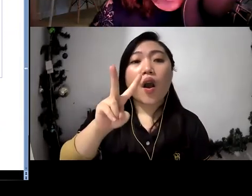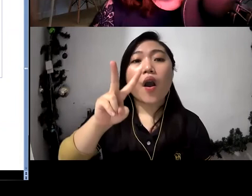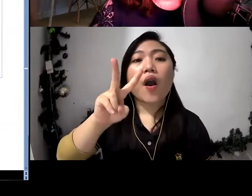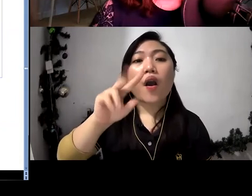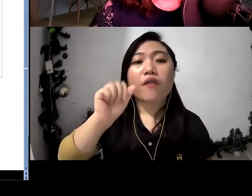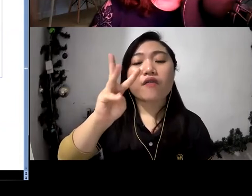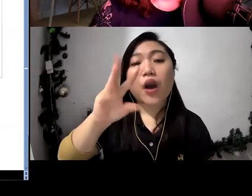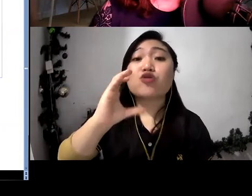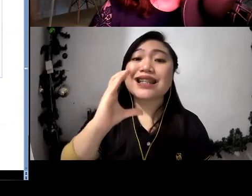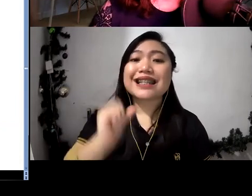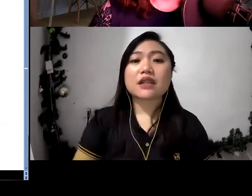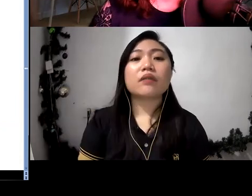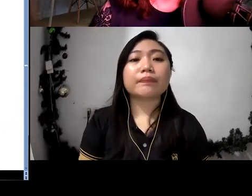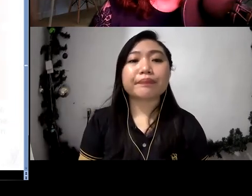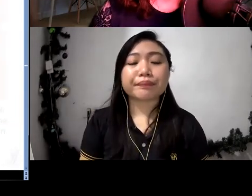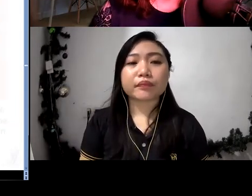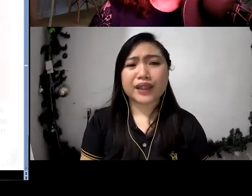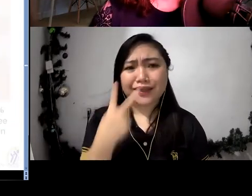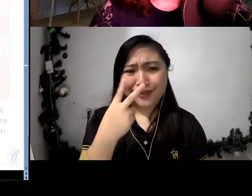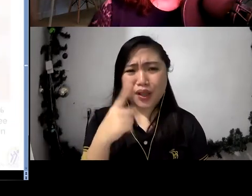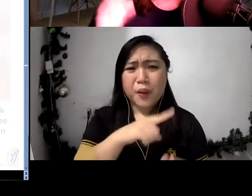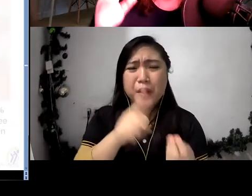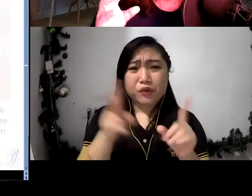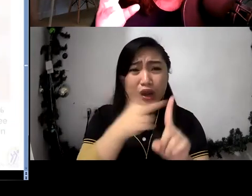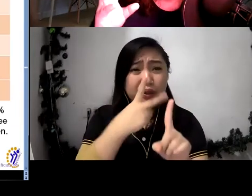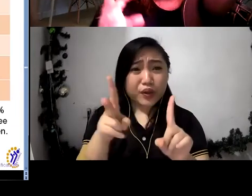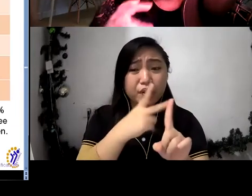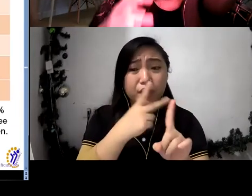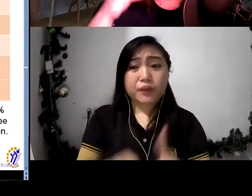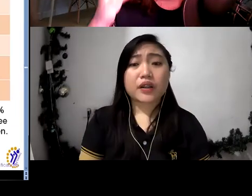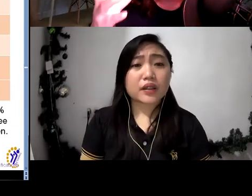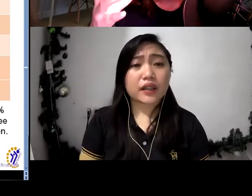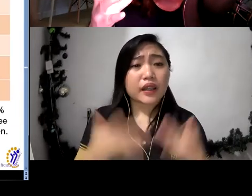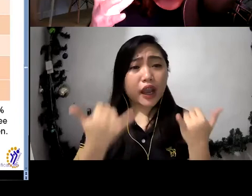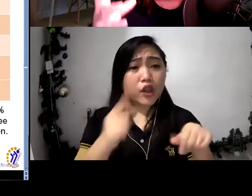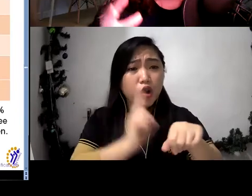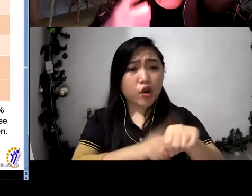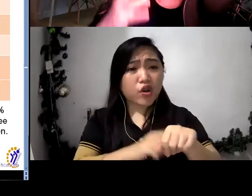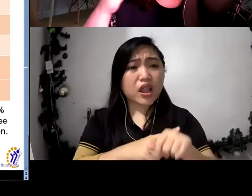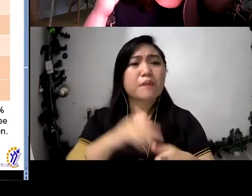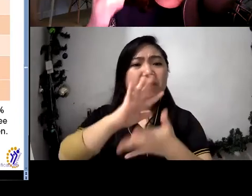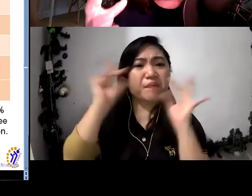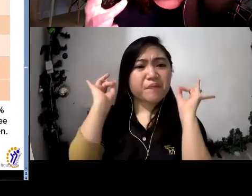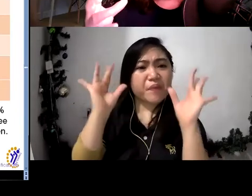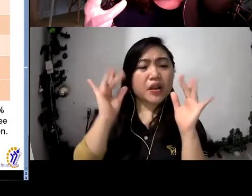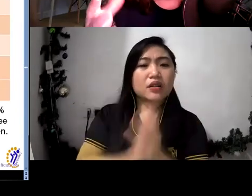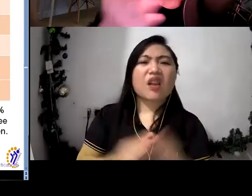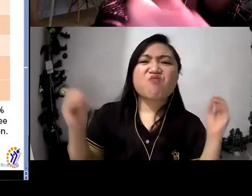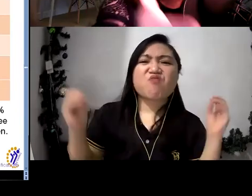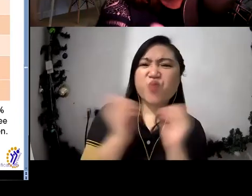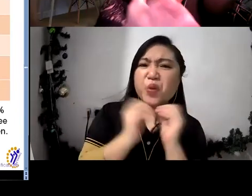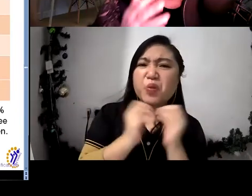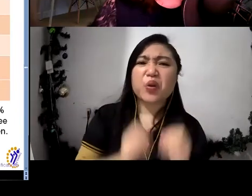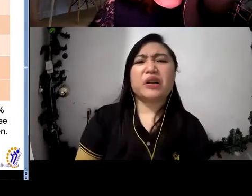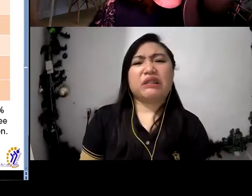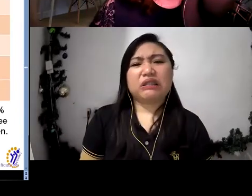women. Makikita po natin sa gender-based violence, no, sa panahon ng crisis, mas nag-i-intensify siya. So